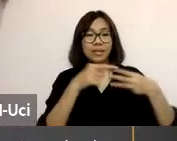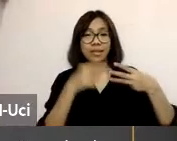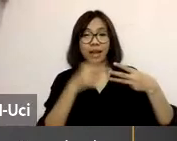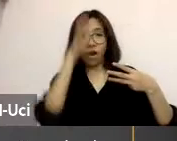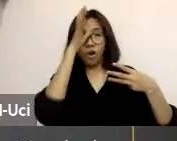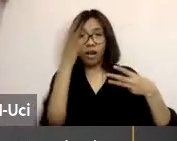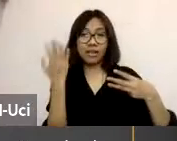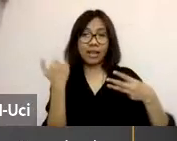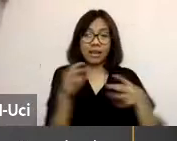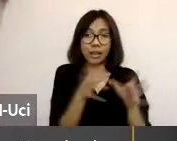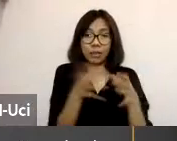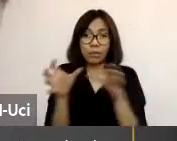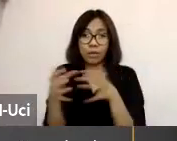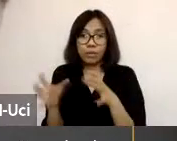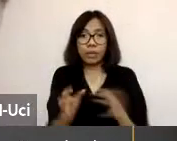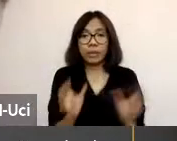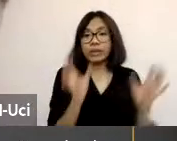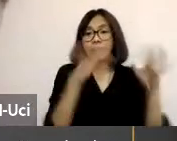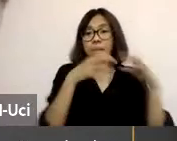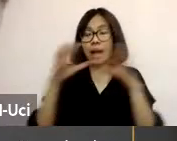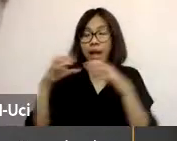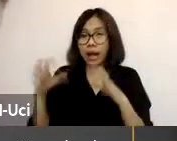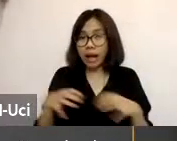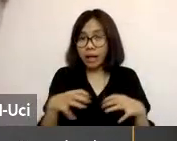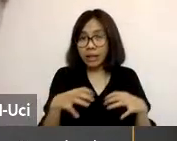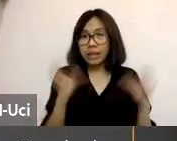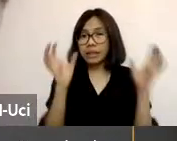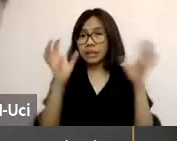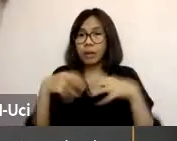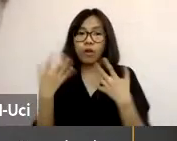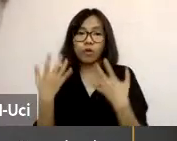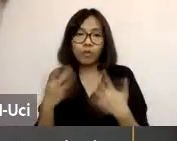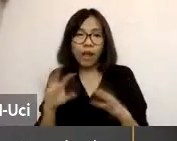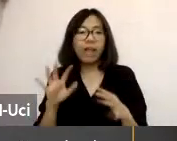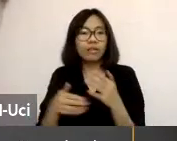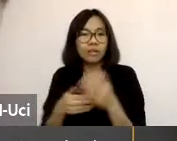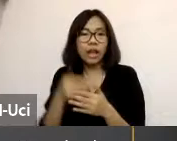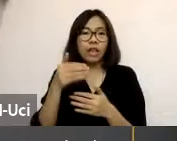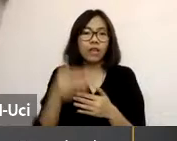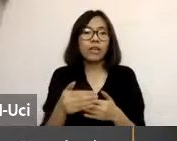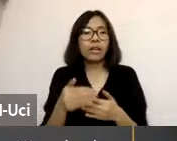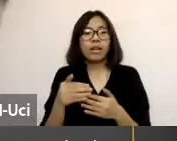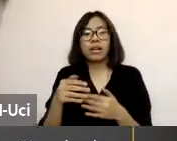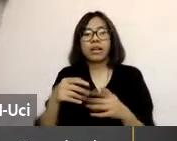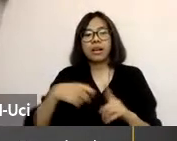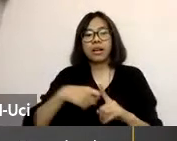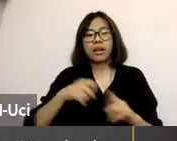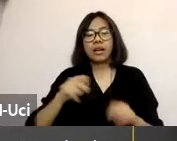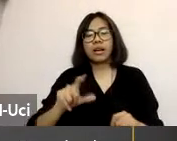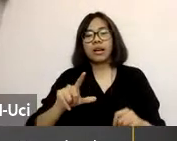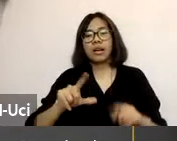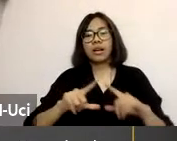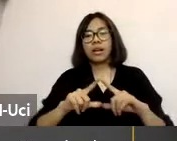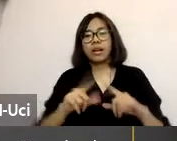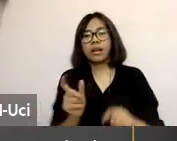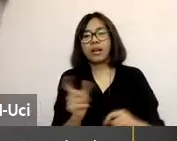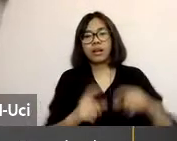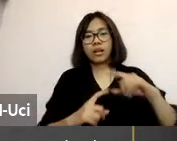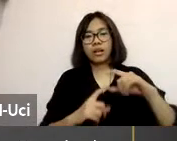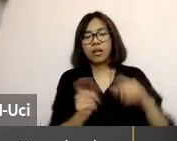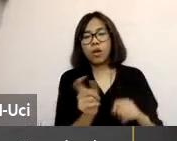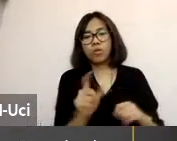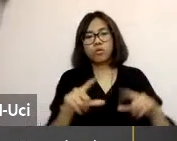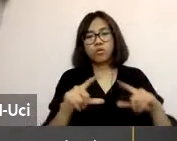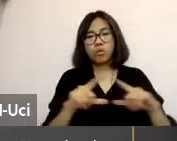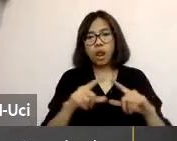ini tentu sudah disaring klausula-klausula baku apa yang tidak memberikan